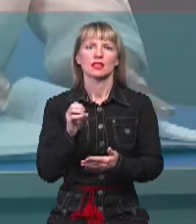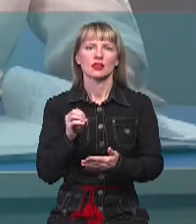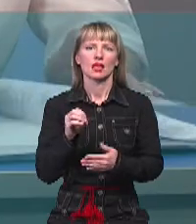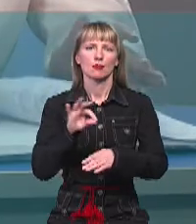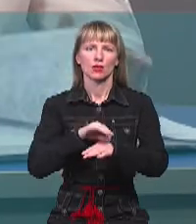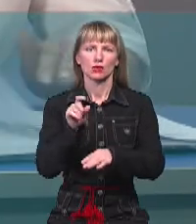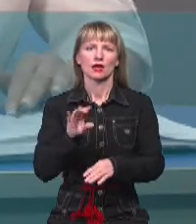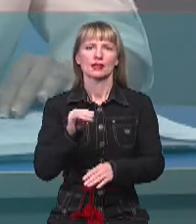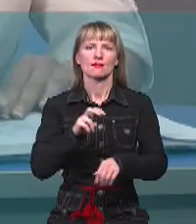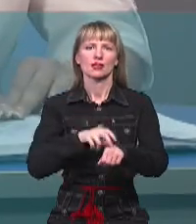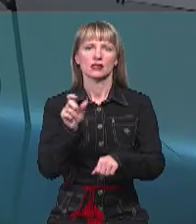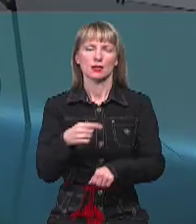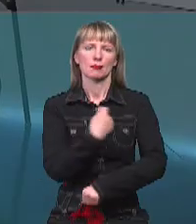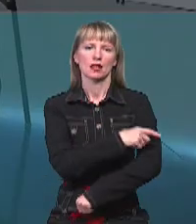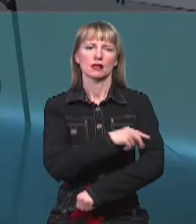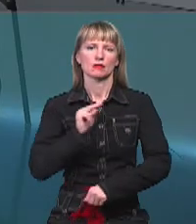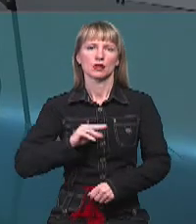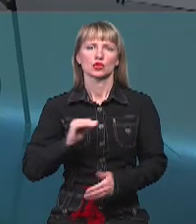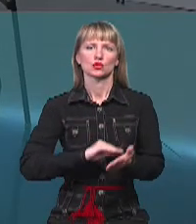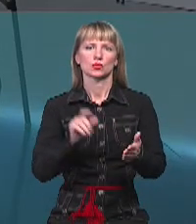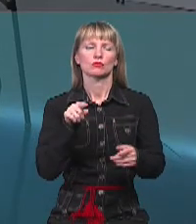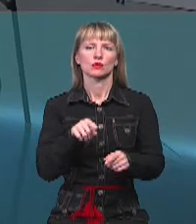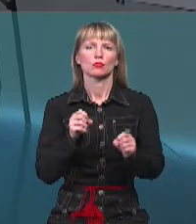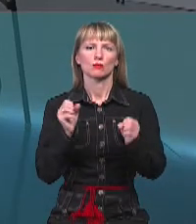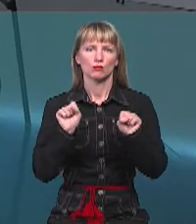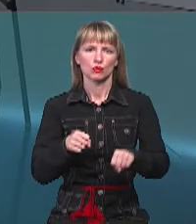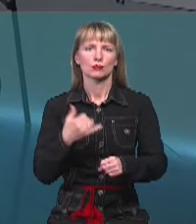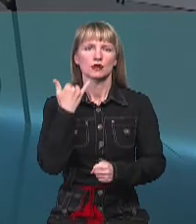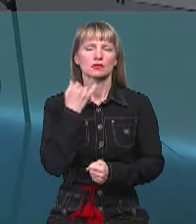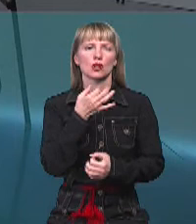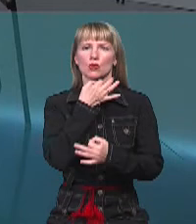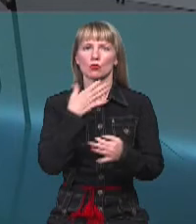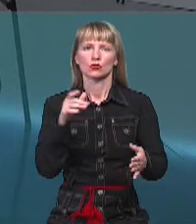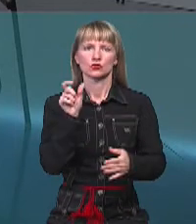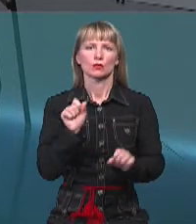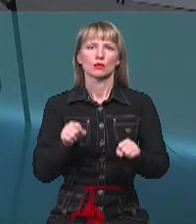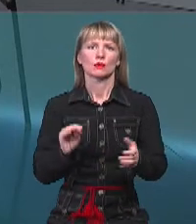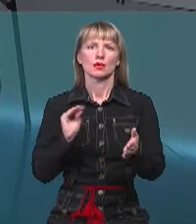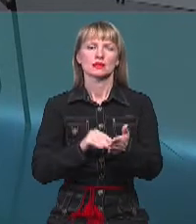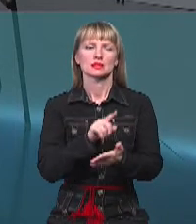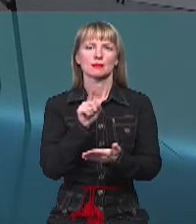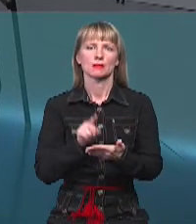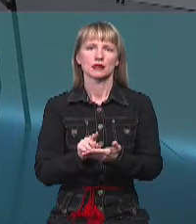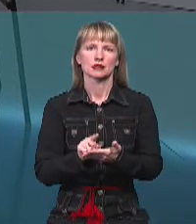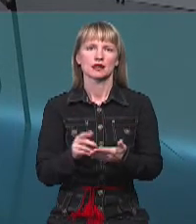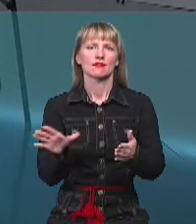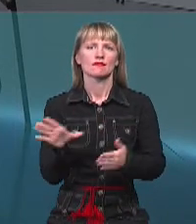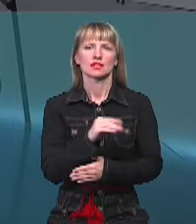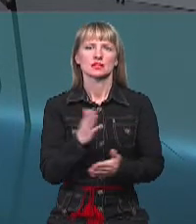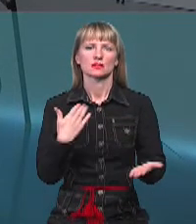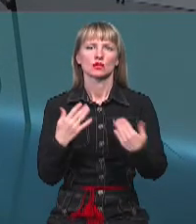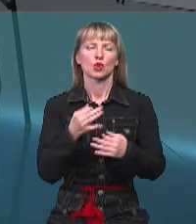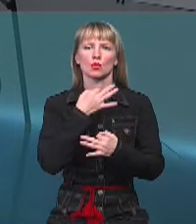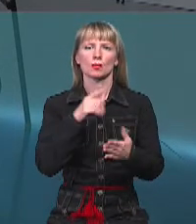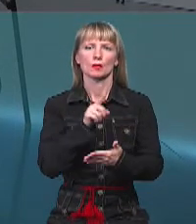лікарям, і медичним працівникам, і журналістам. Туди може подзвонити будь-хто. Можна туди поставити запитання, всі, які стосуються